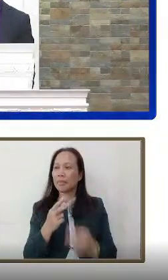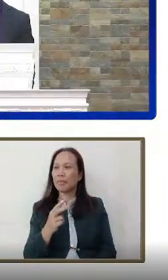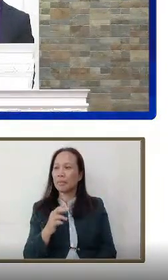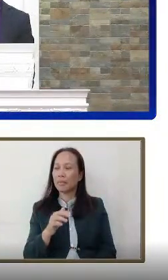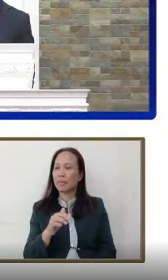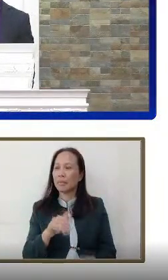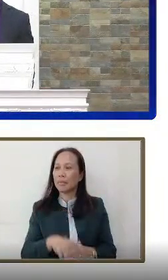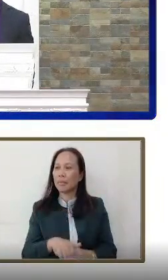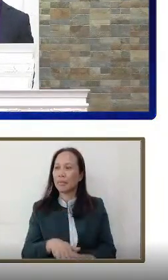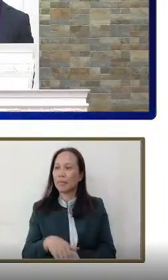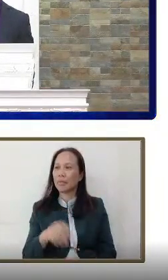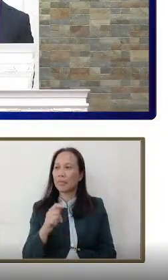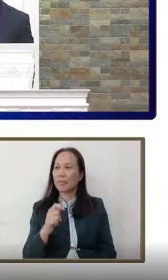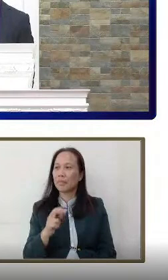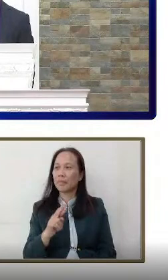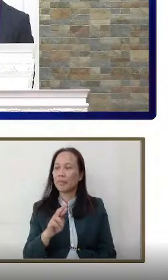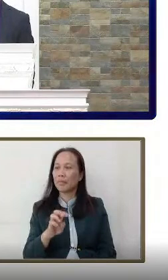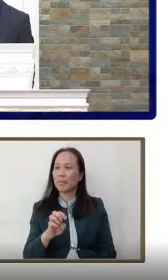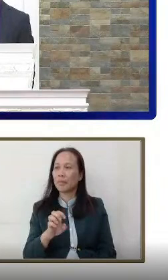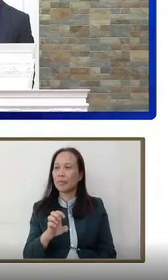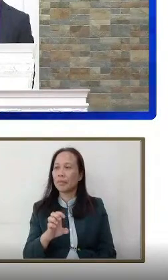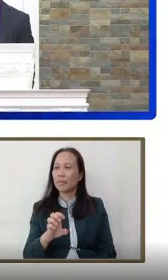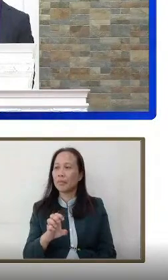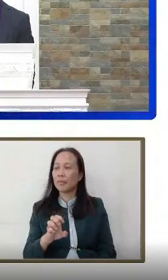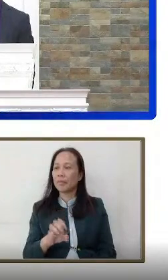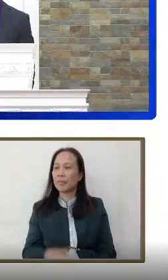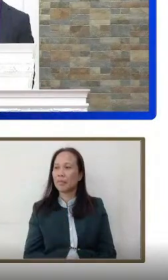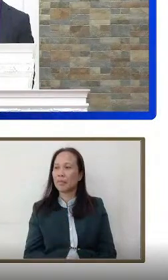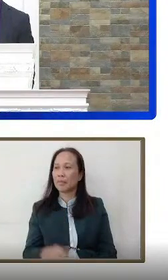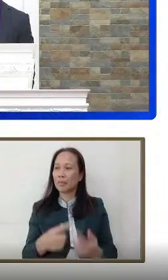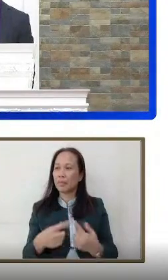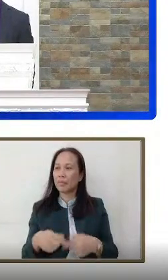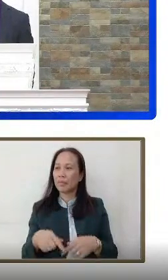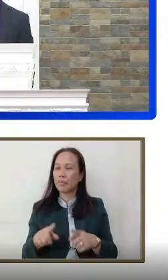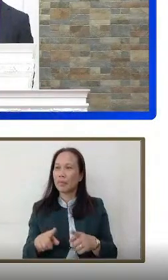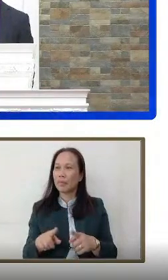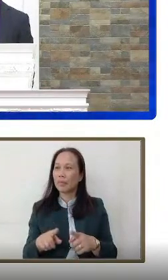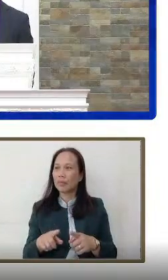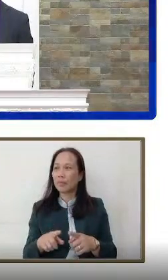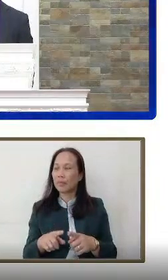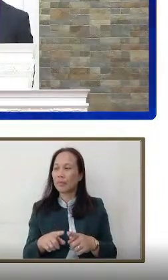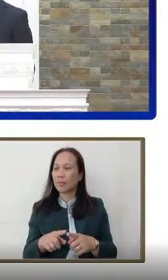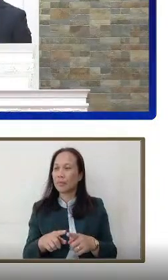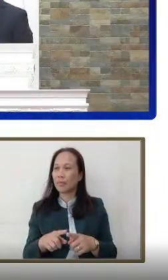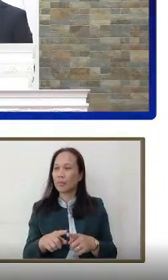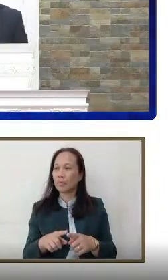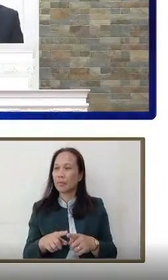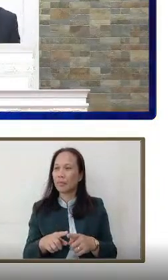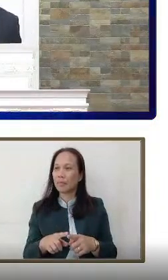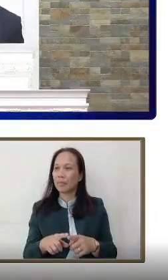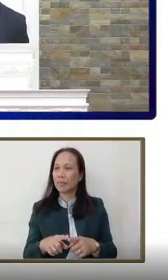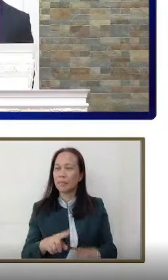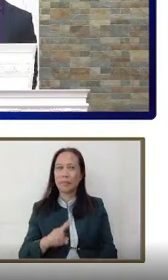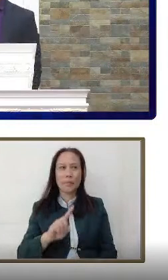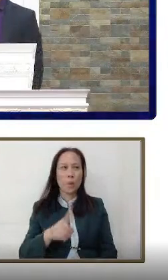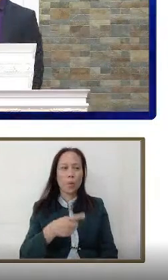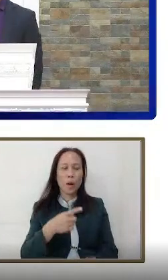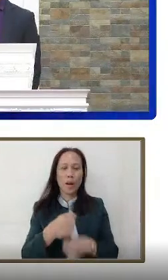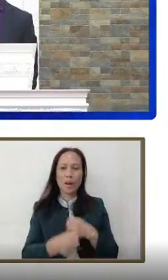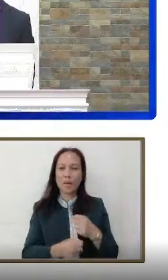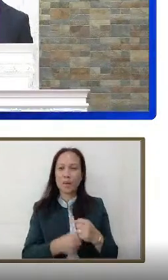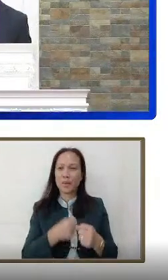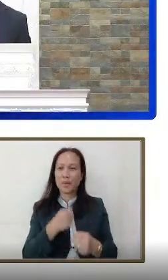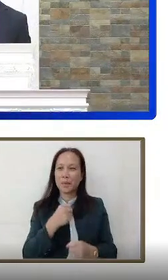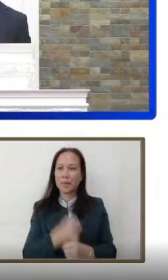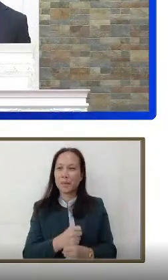no? At pupunta doon yung, ano ba naka-schedule? First year.